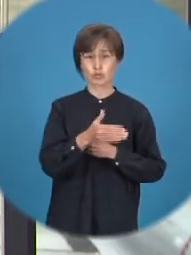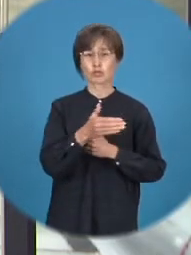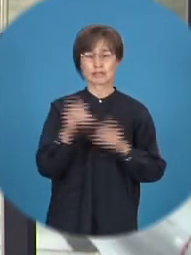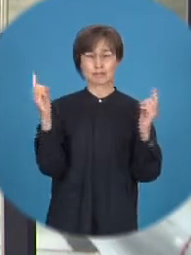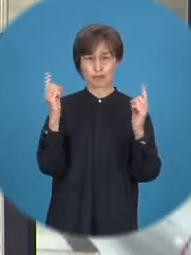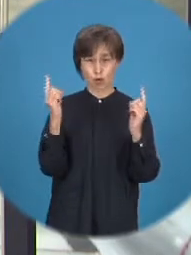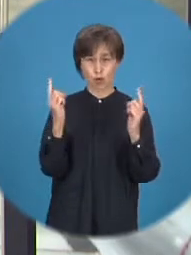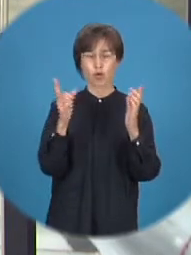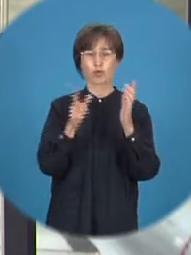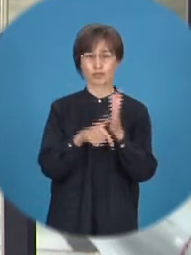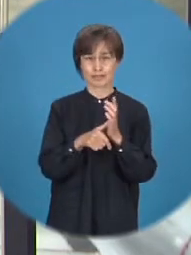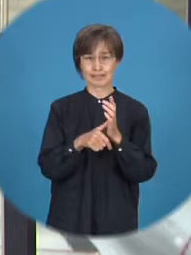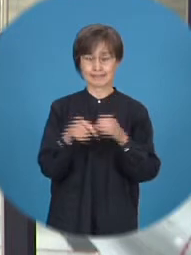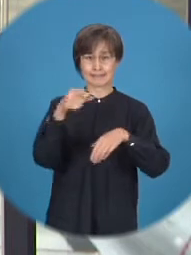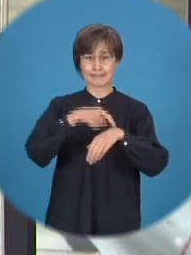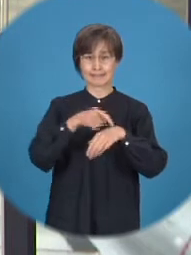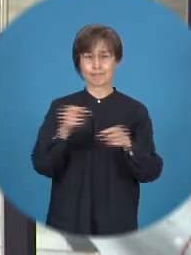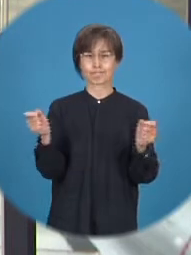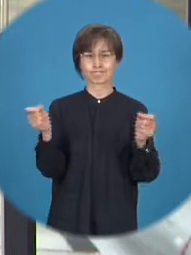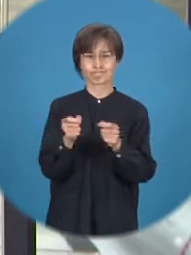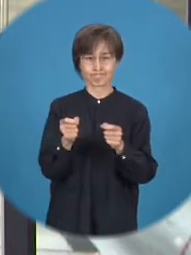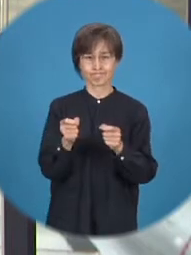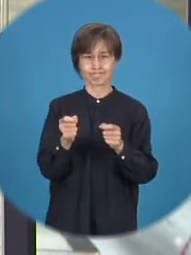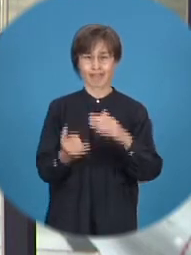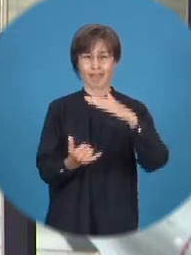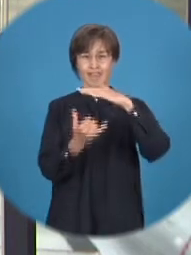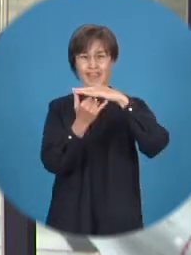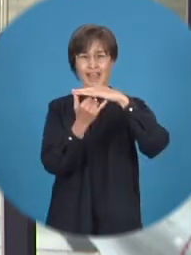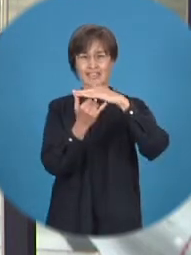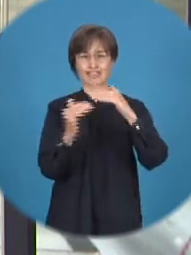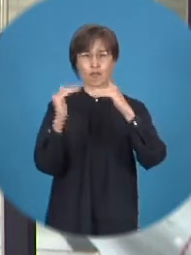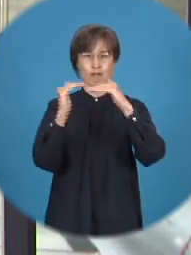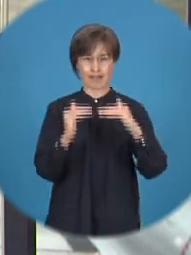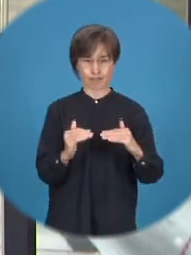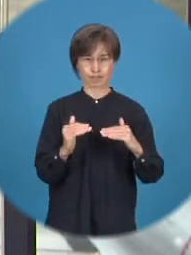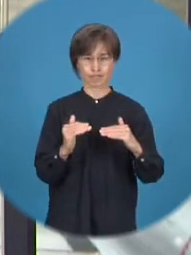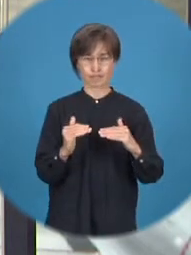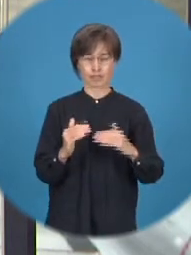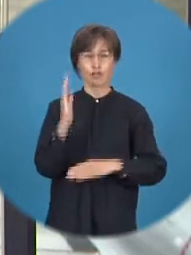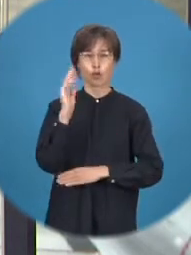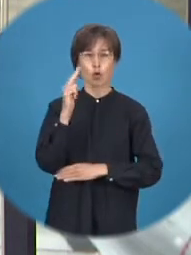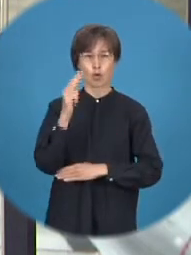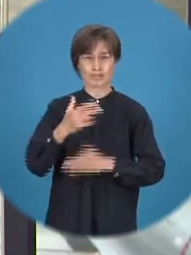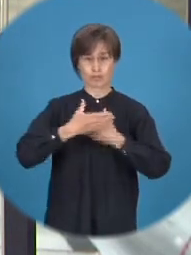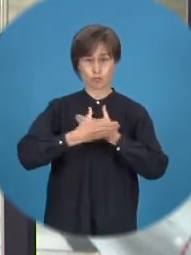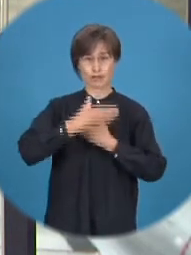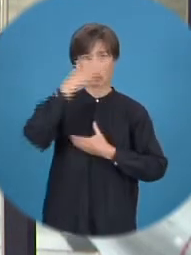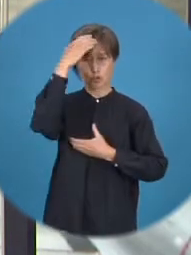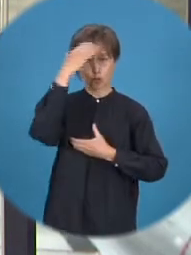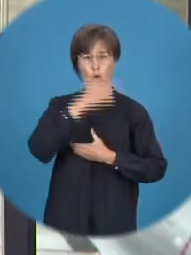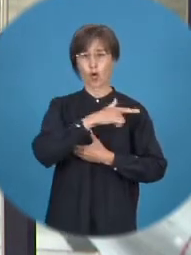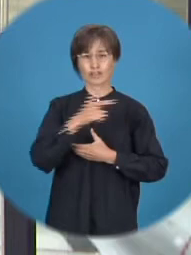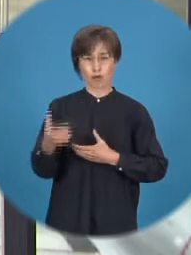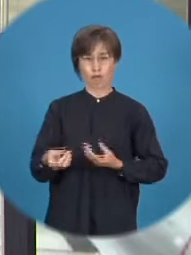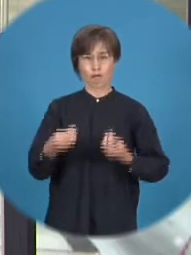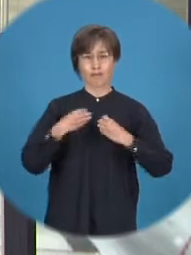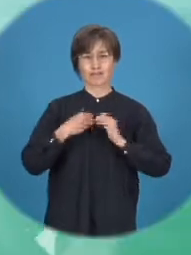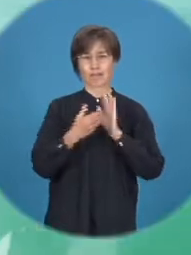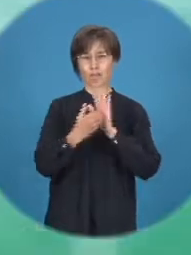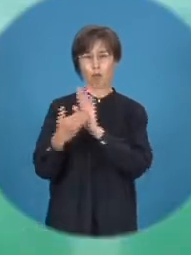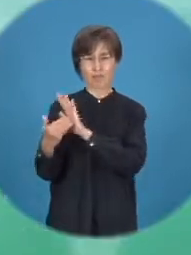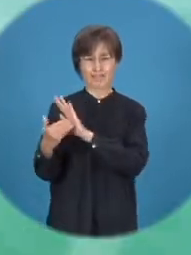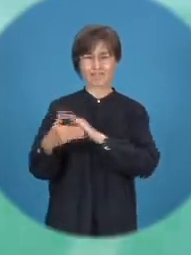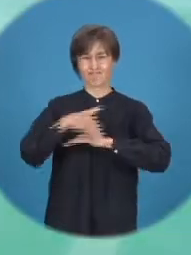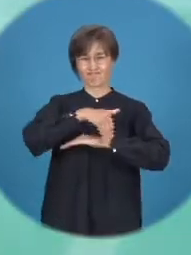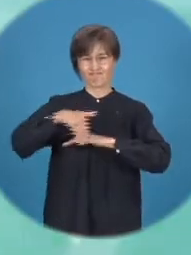縮、定員の削減、講師のフェイスシールドの着用などの感染防止を行っています。